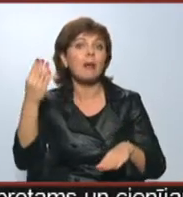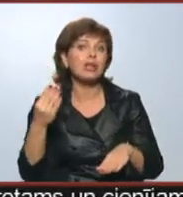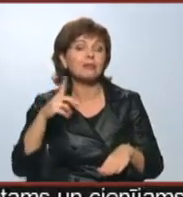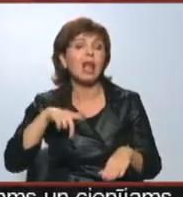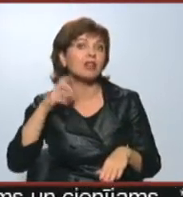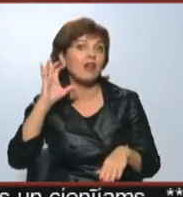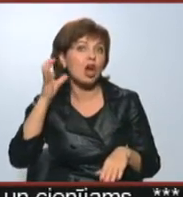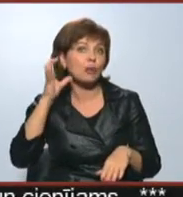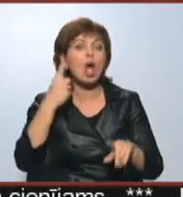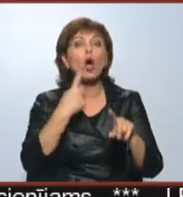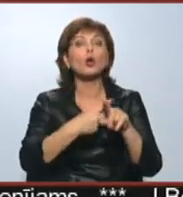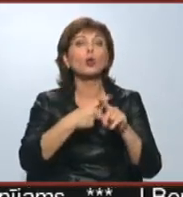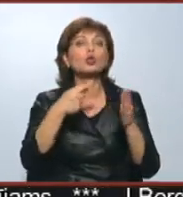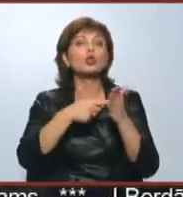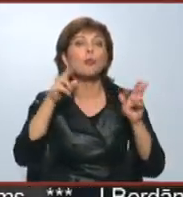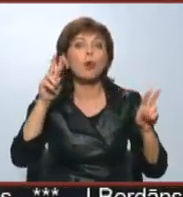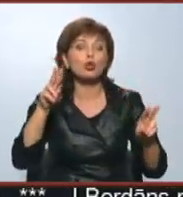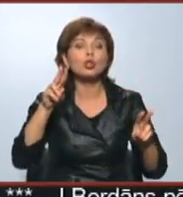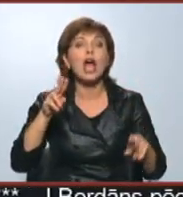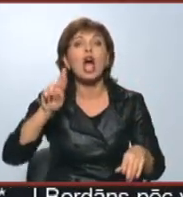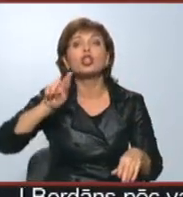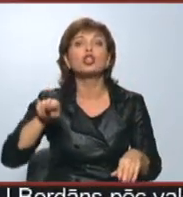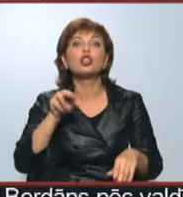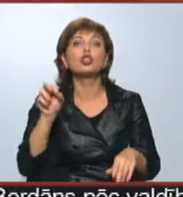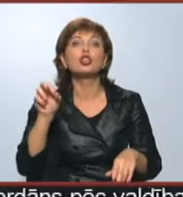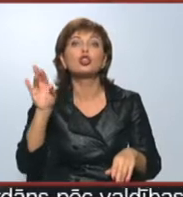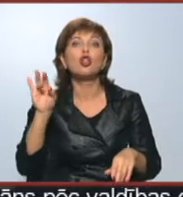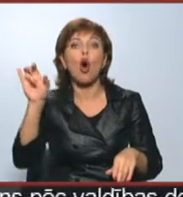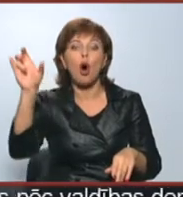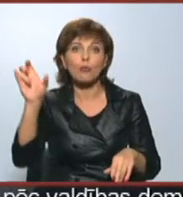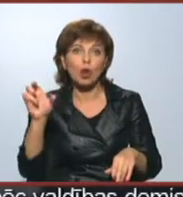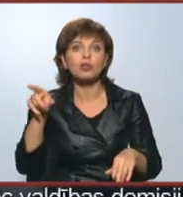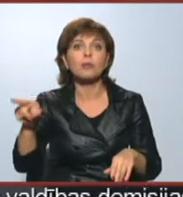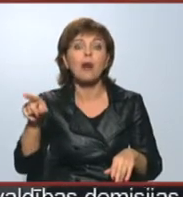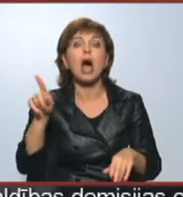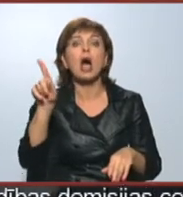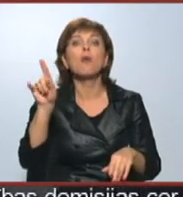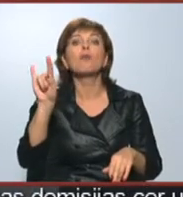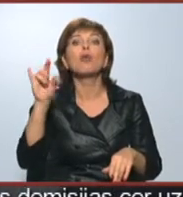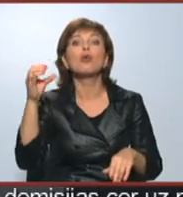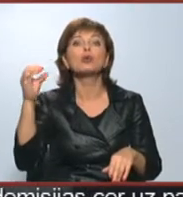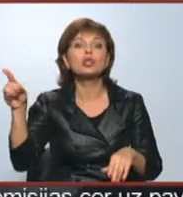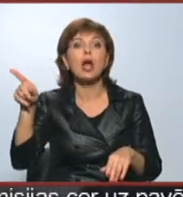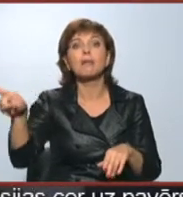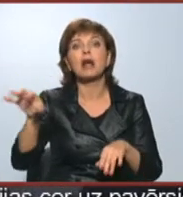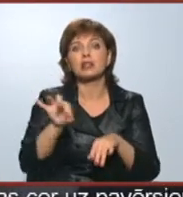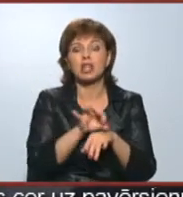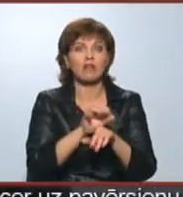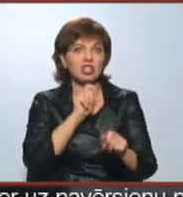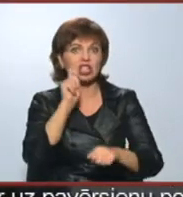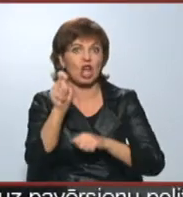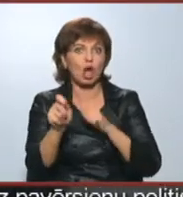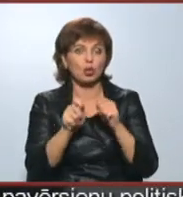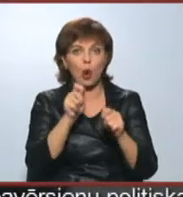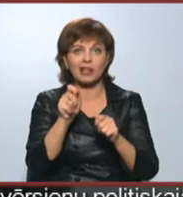radio raidījumā Krustpunkti premjers Valdis Dombrovskis neslēpa pārsteigumu par Pulces sievas biedrības ziedotājiem būvfirmu Re un Re.